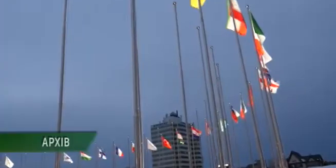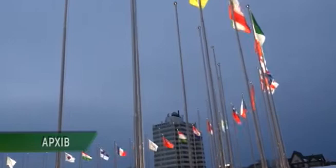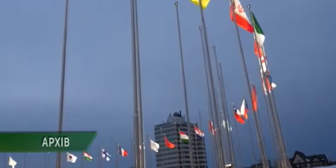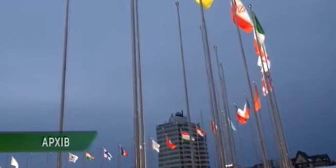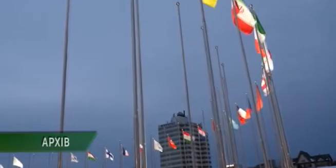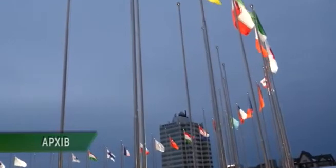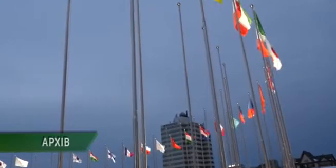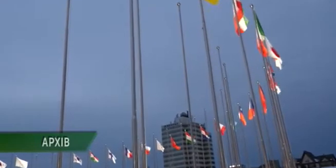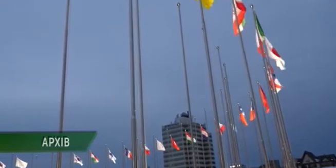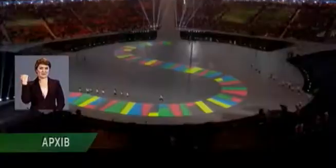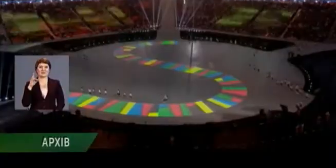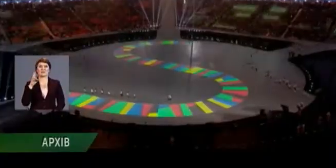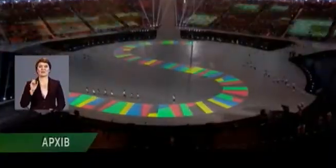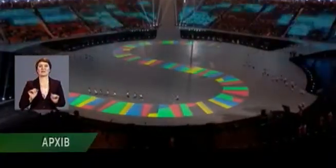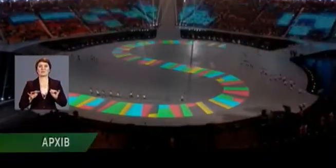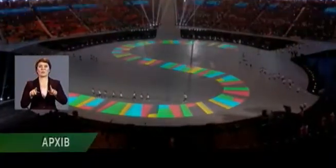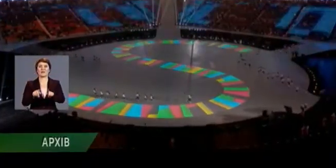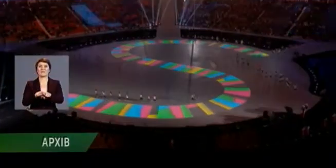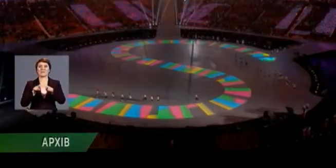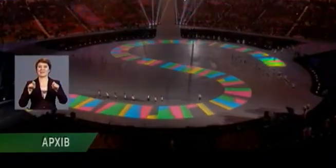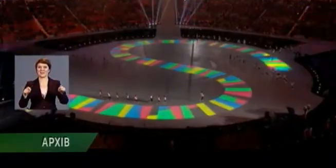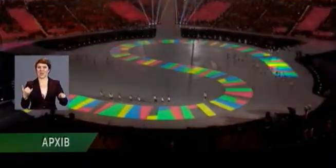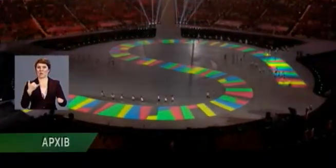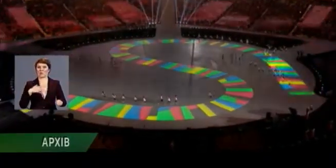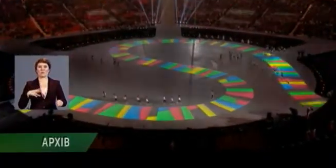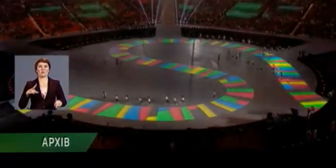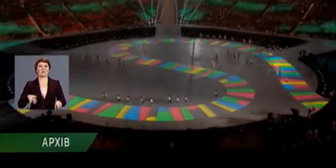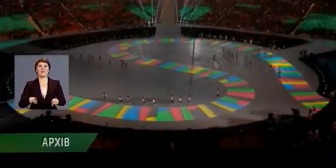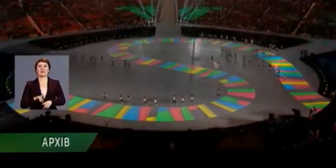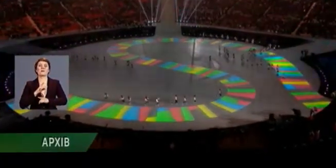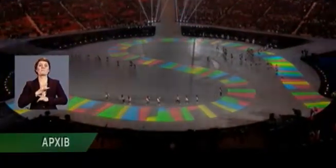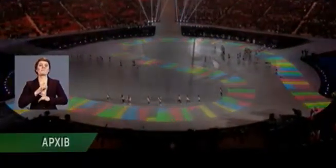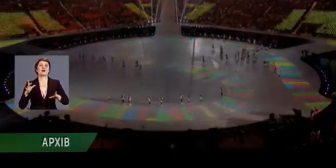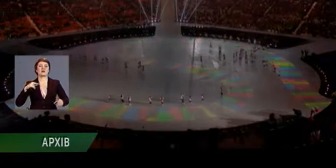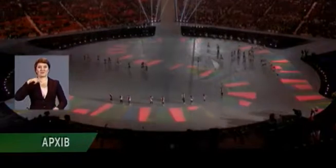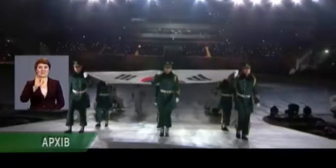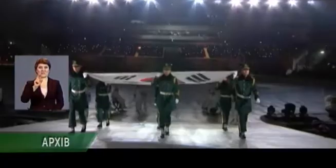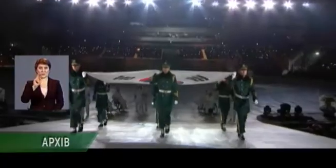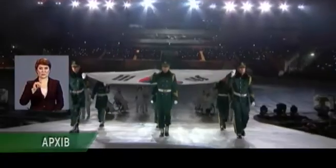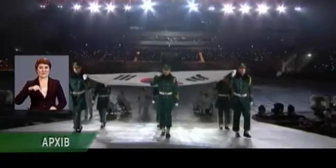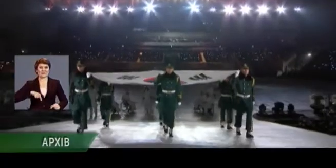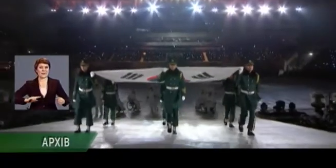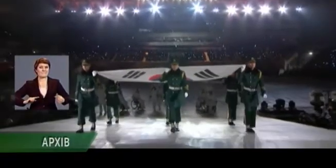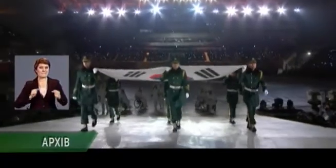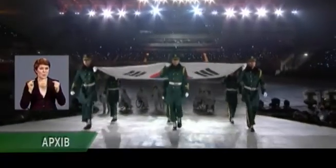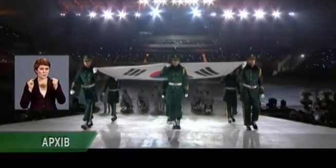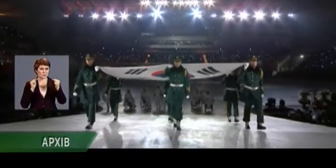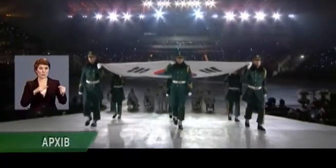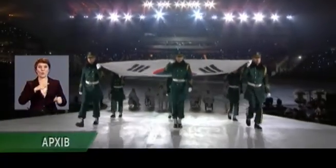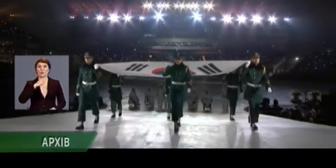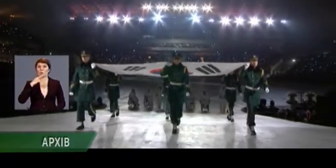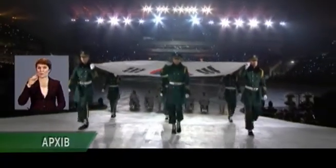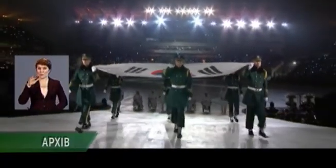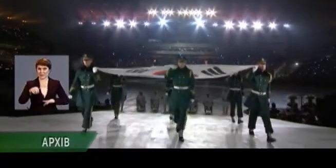Цьогоріч четверо чернігівців – Ірина Варвинець, Артем Тищенко, Сергій Семенов та Артем Прима – боролись за олімпійські нагороди у